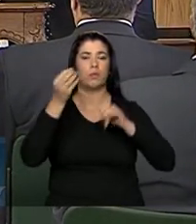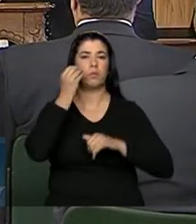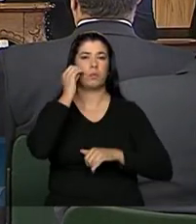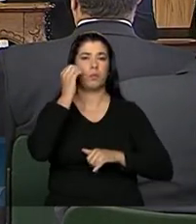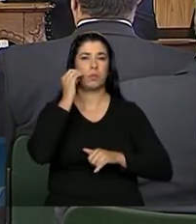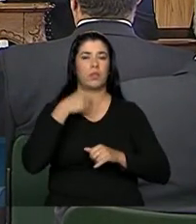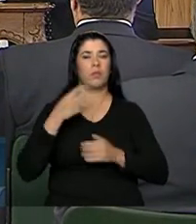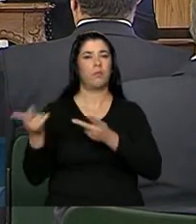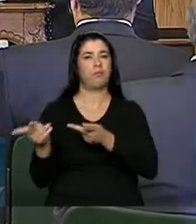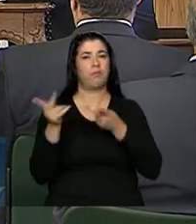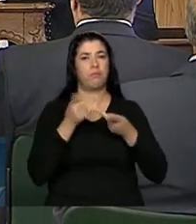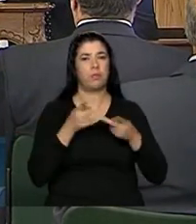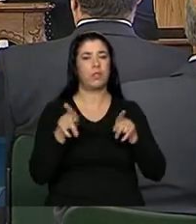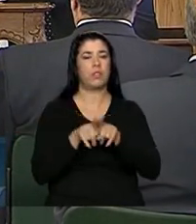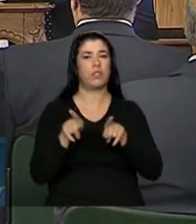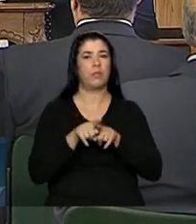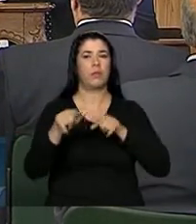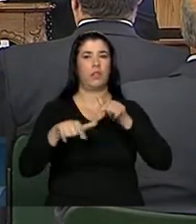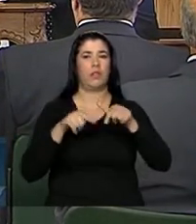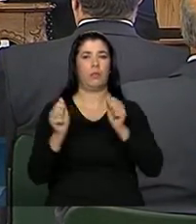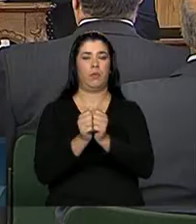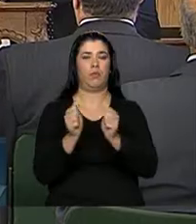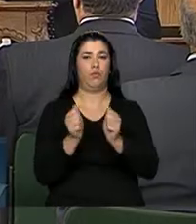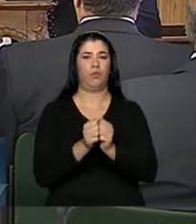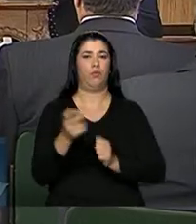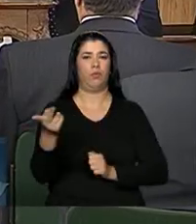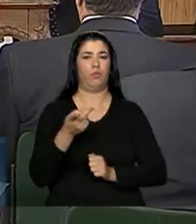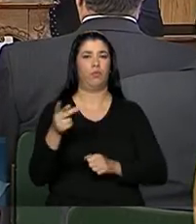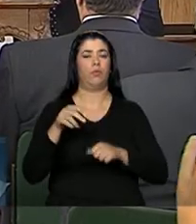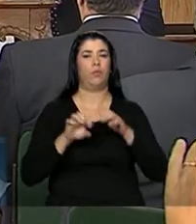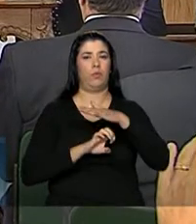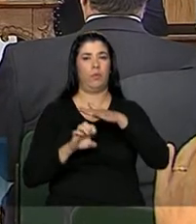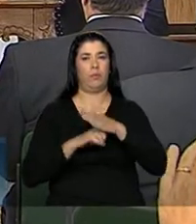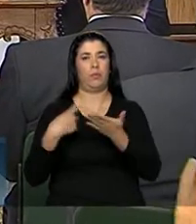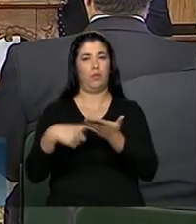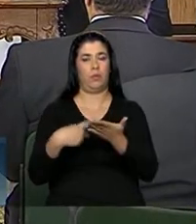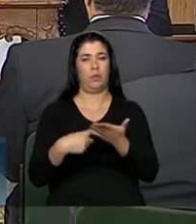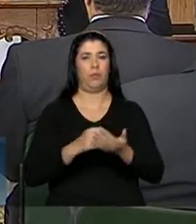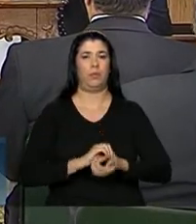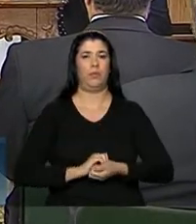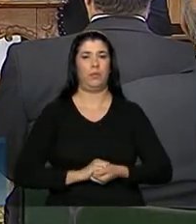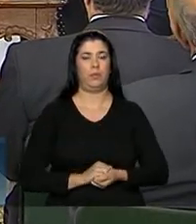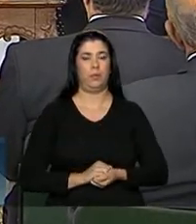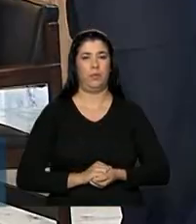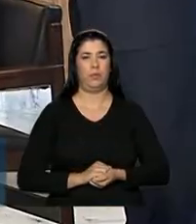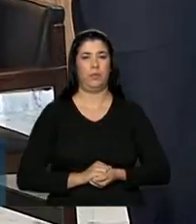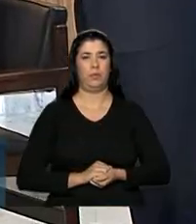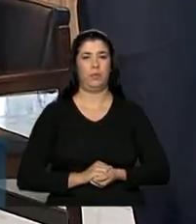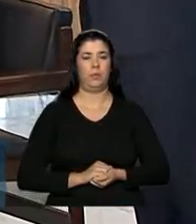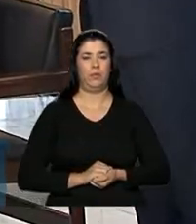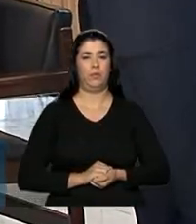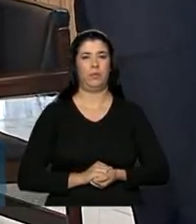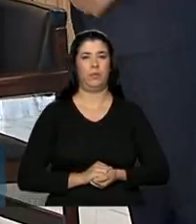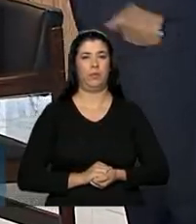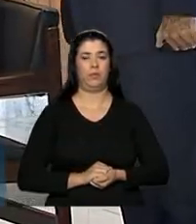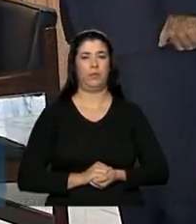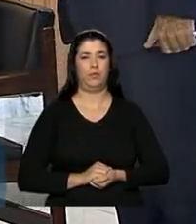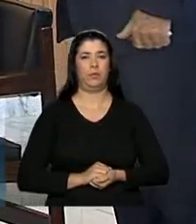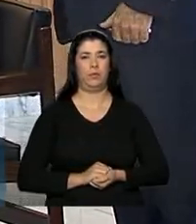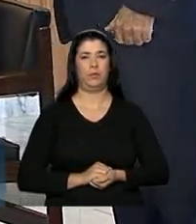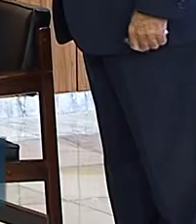experiências, visitas e trabalho conjunto entre as empresas signatárias. 다음은